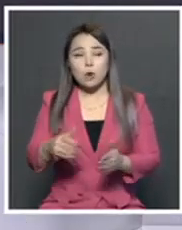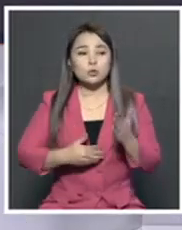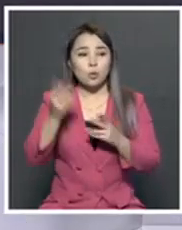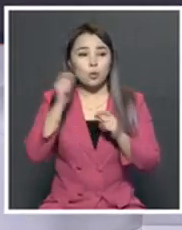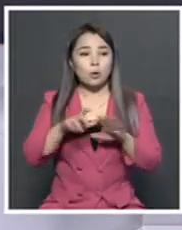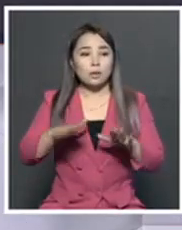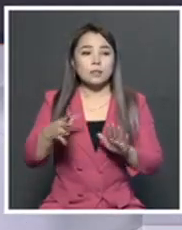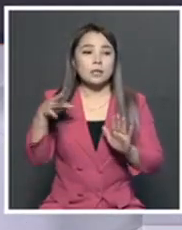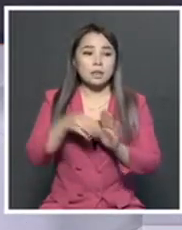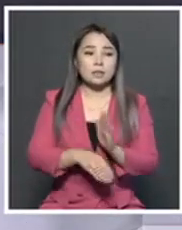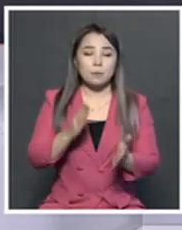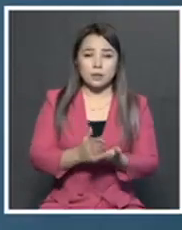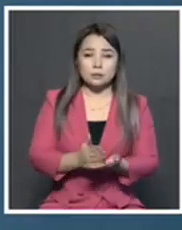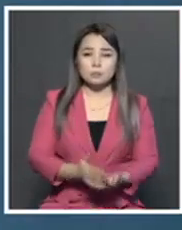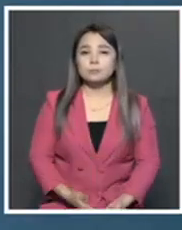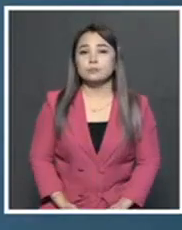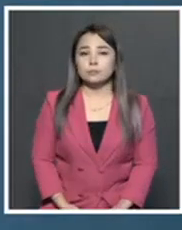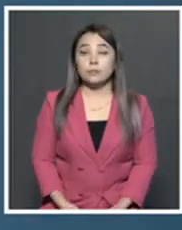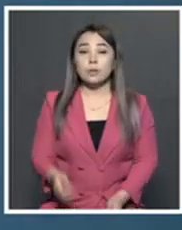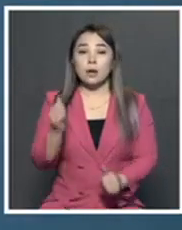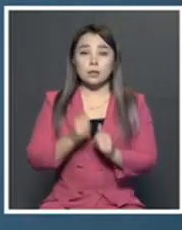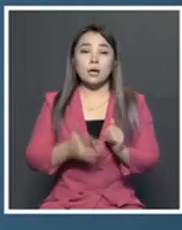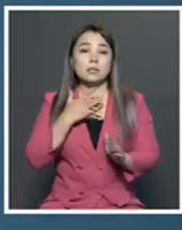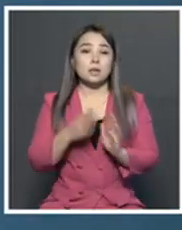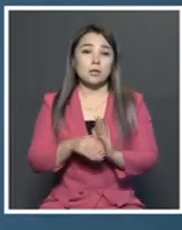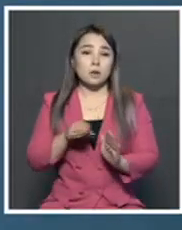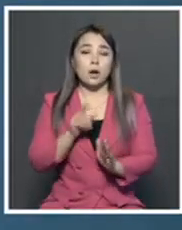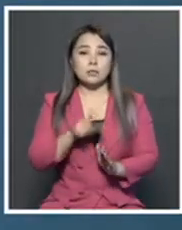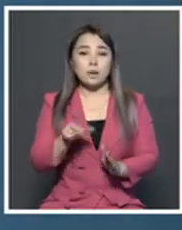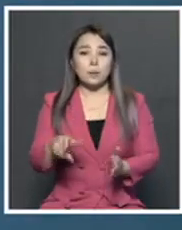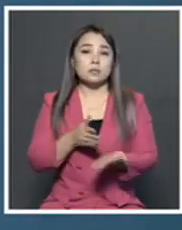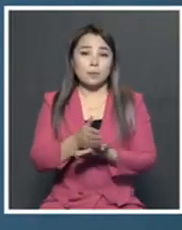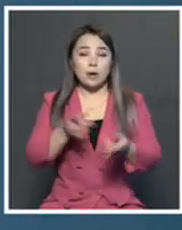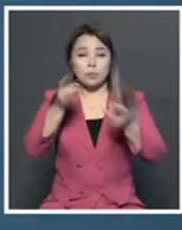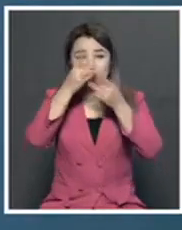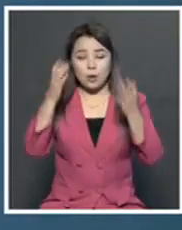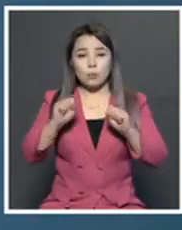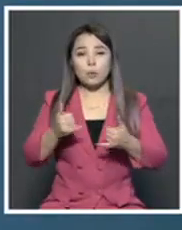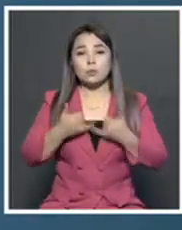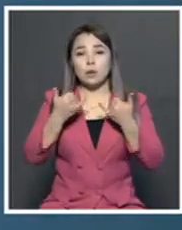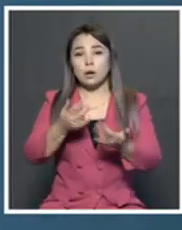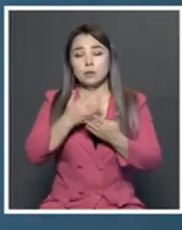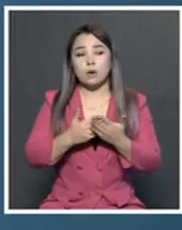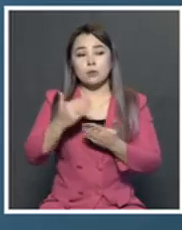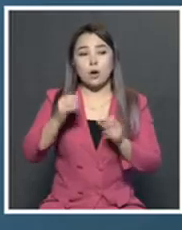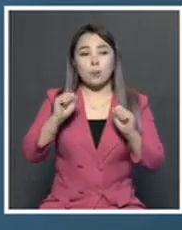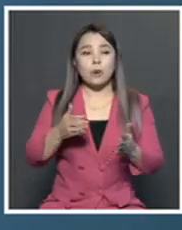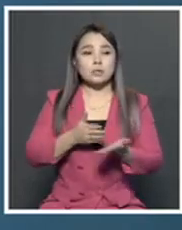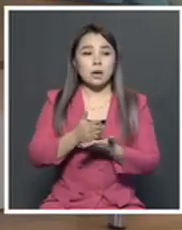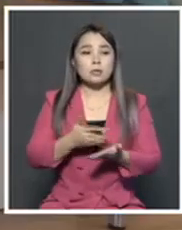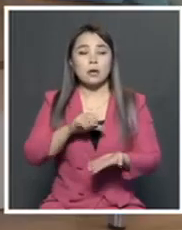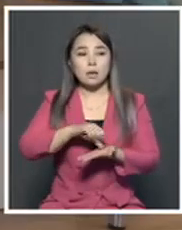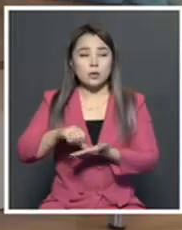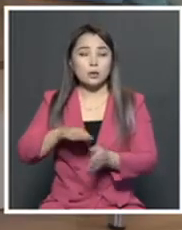оқу орындарында енгізіліп отыр. Әрбір сайлау азаматтардың саяси мәдениетін көтеруге мүмкіндік береді. Сонымен қатар елімізде саяси